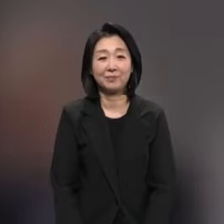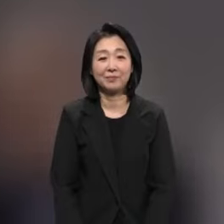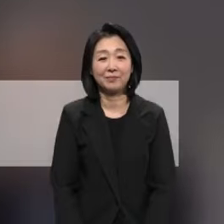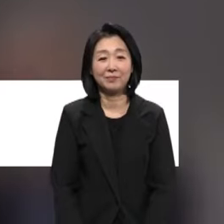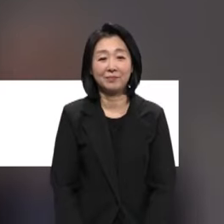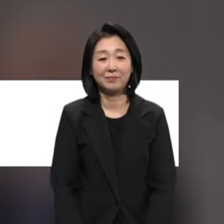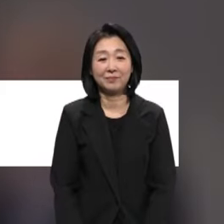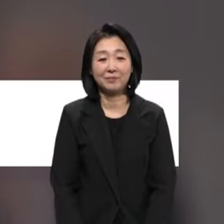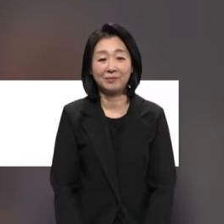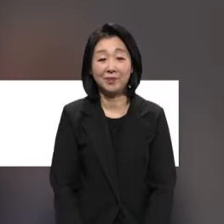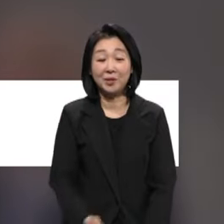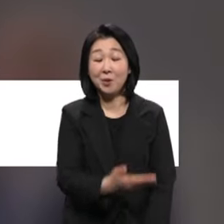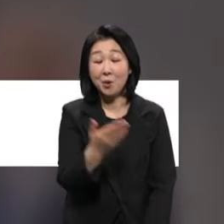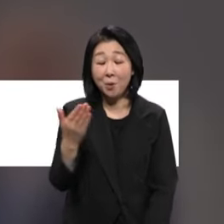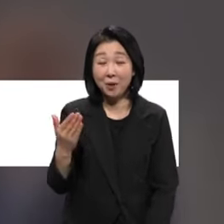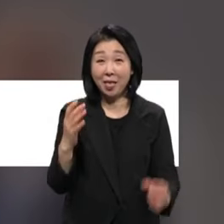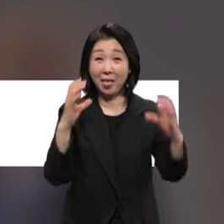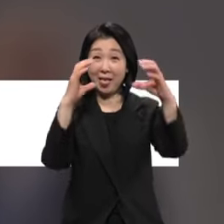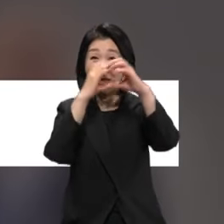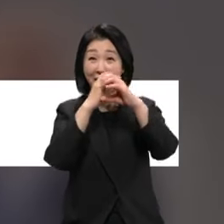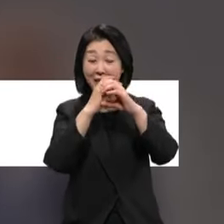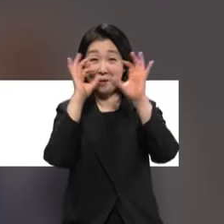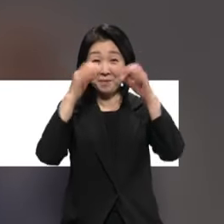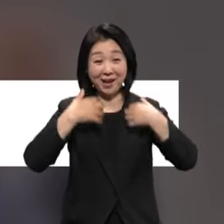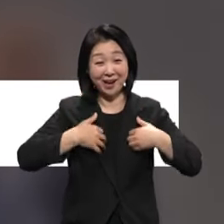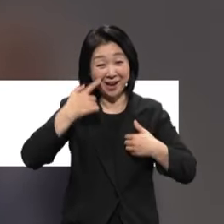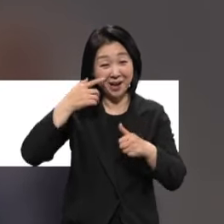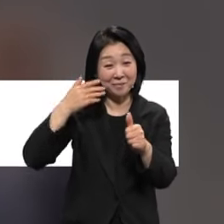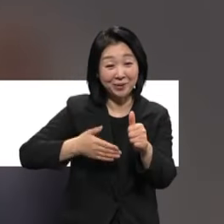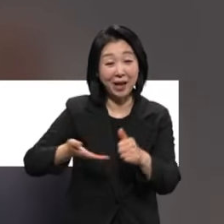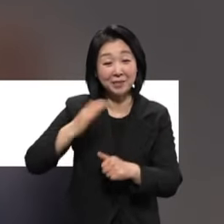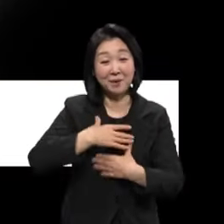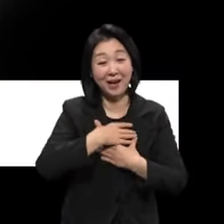Folks, enjoy the eclipse. But play it safe. Don't be silly.